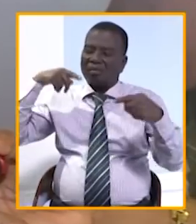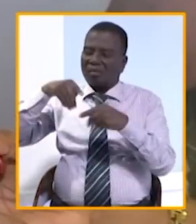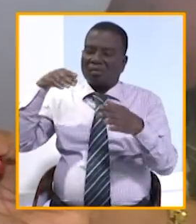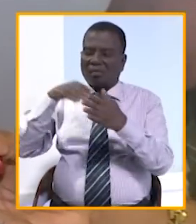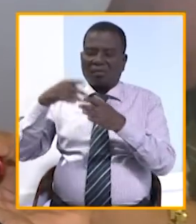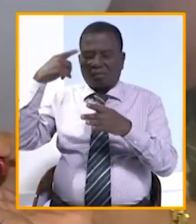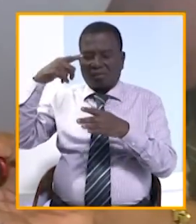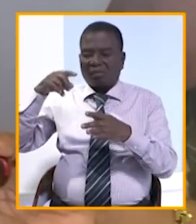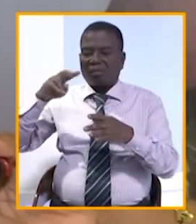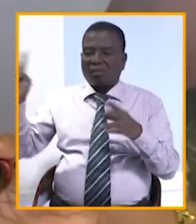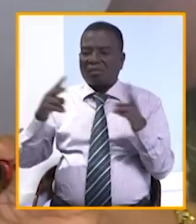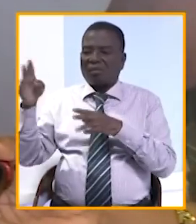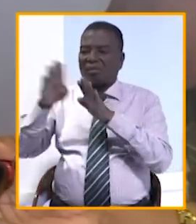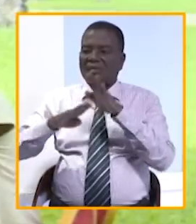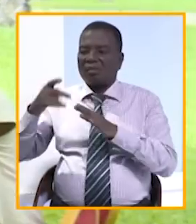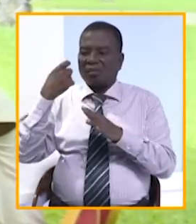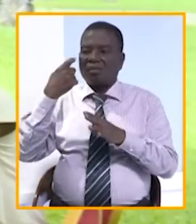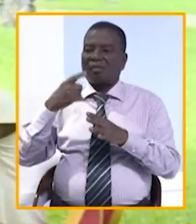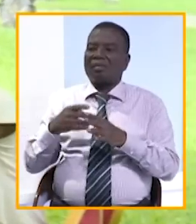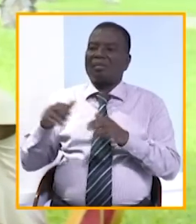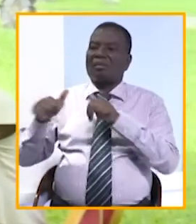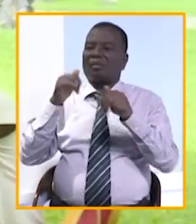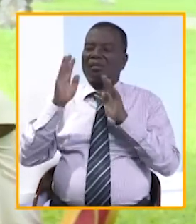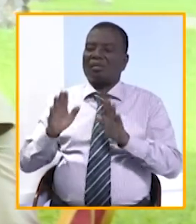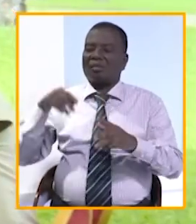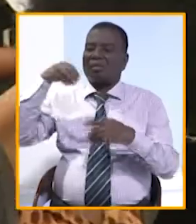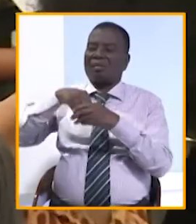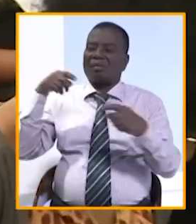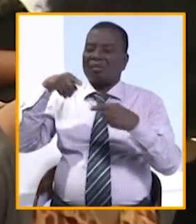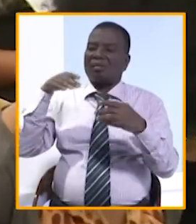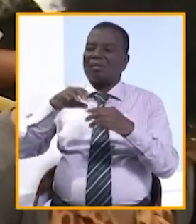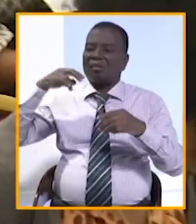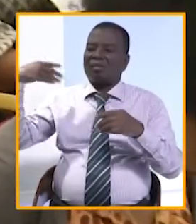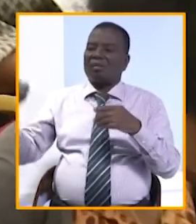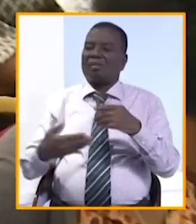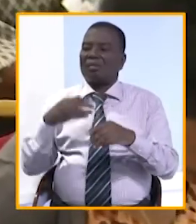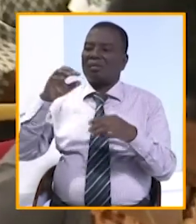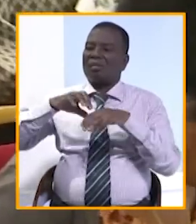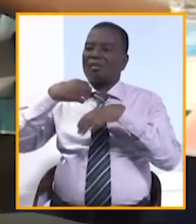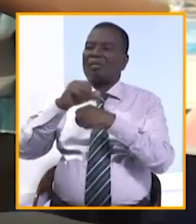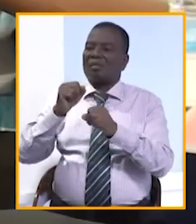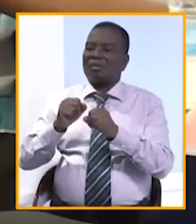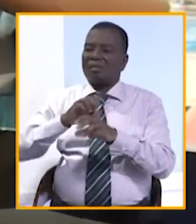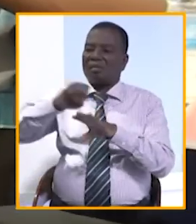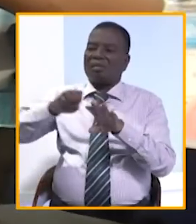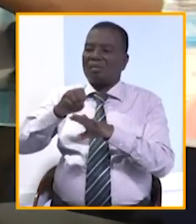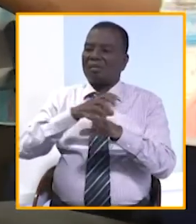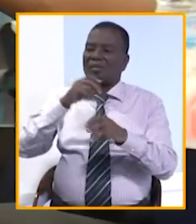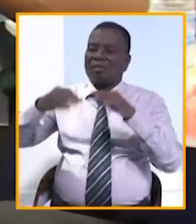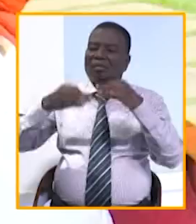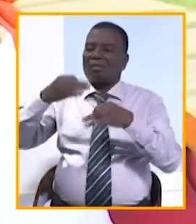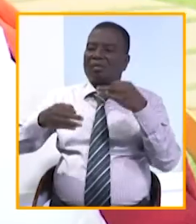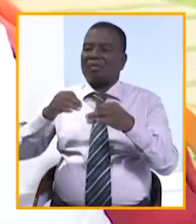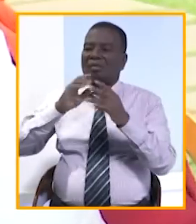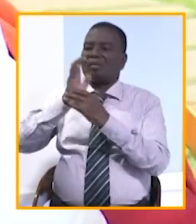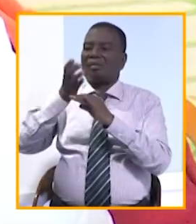lutter contre les violences basées sur le genre. Les acteurs dans la lutte sont invités à créer un environnement porteur d'espoir et de justice